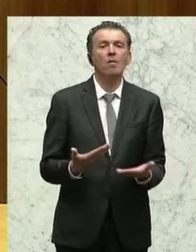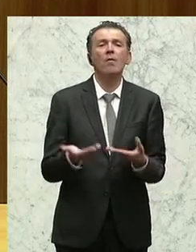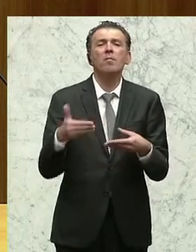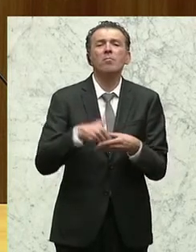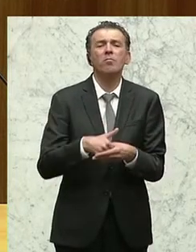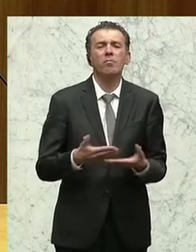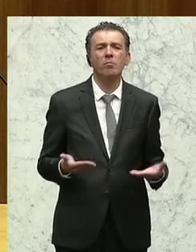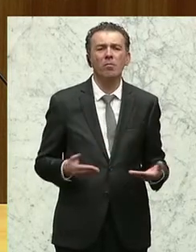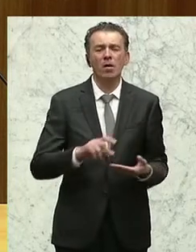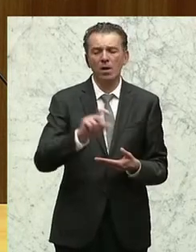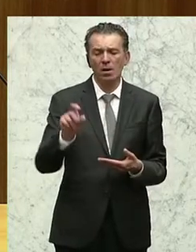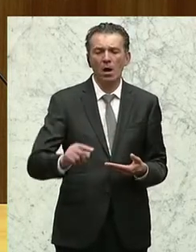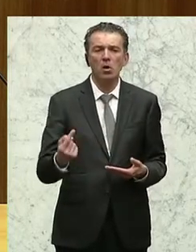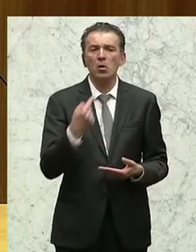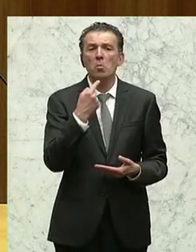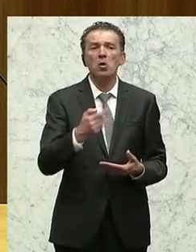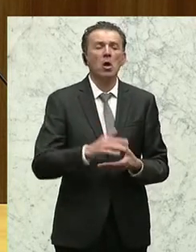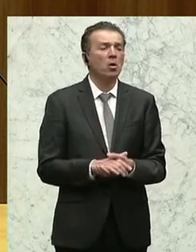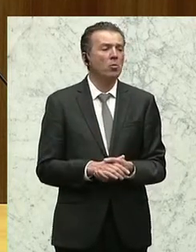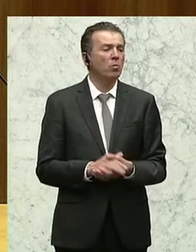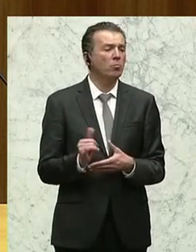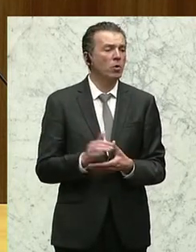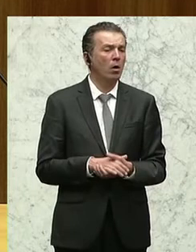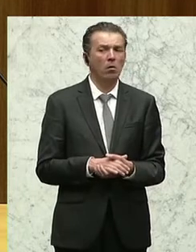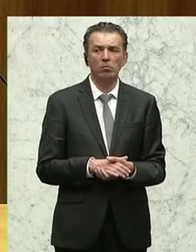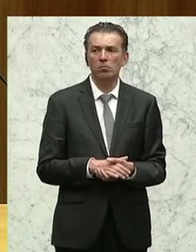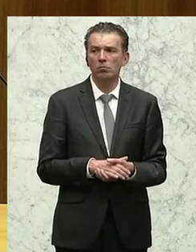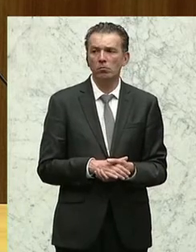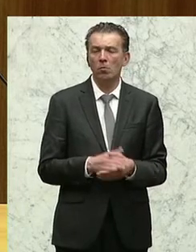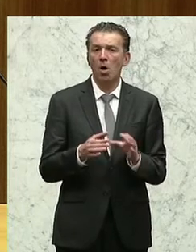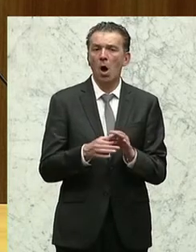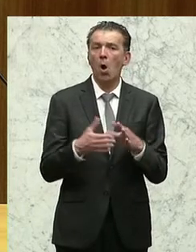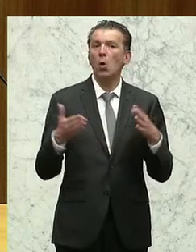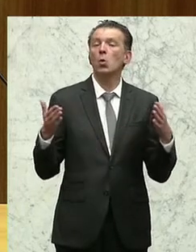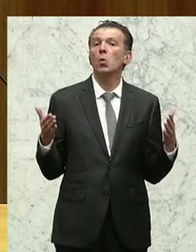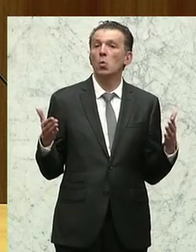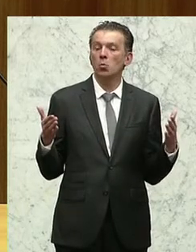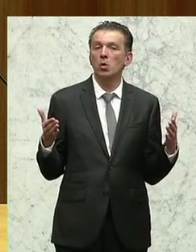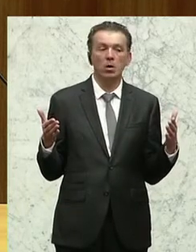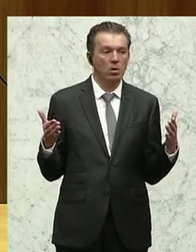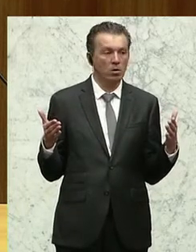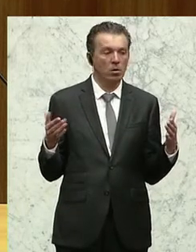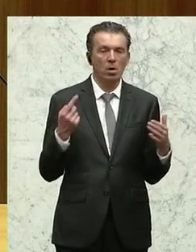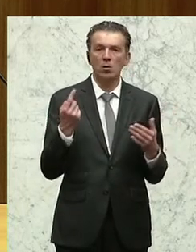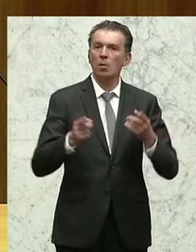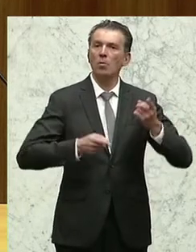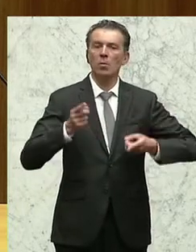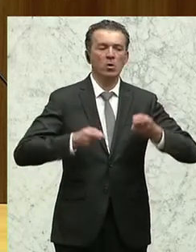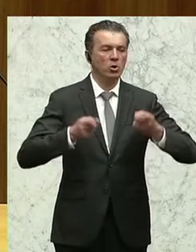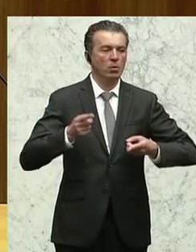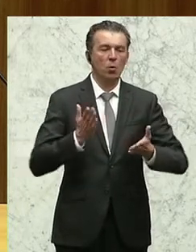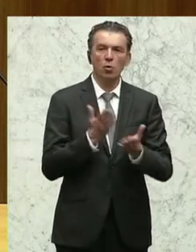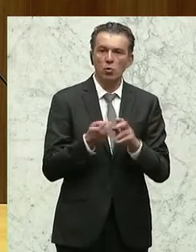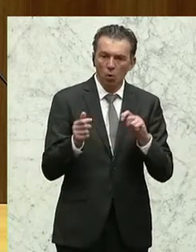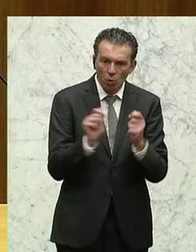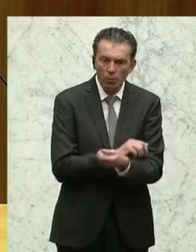dann? Italien wird sagen, ja, wenn die Autonomie durch die Selbstbestimmung